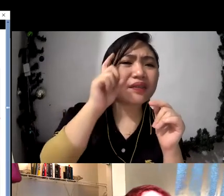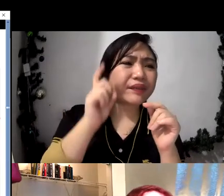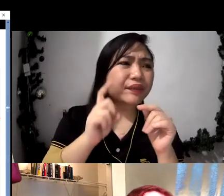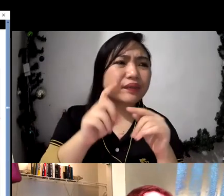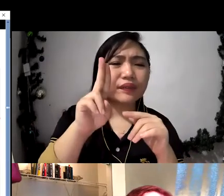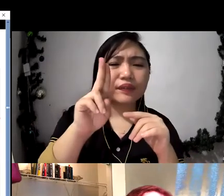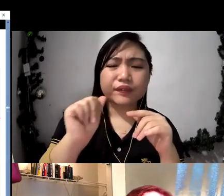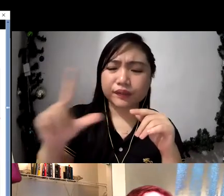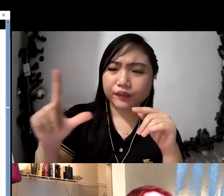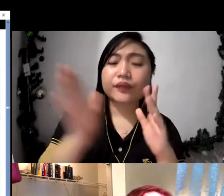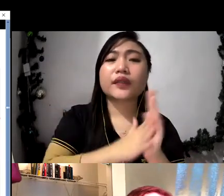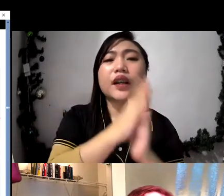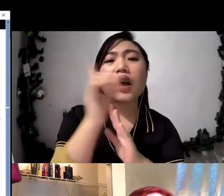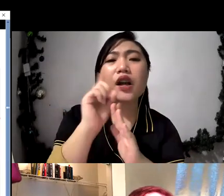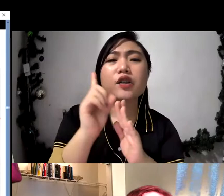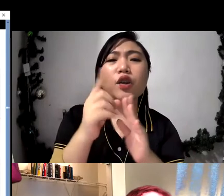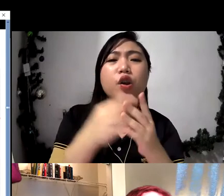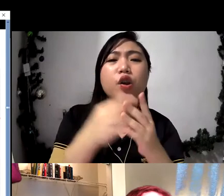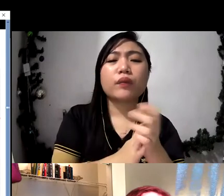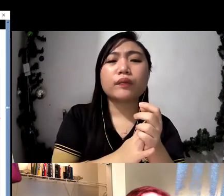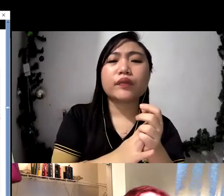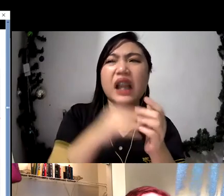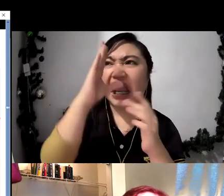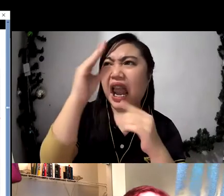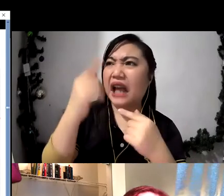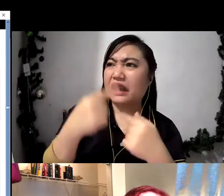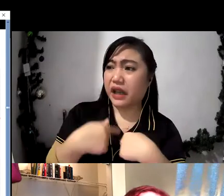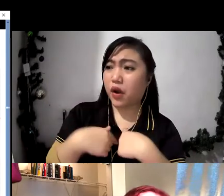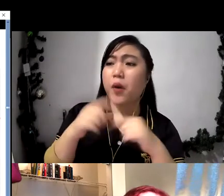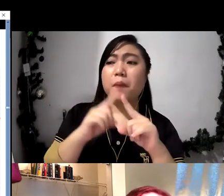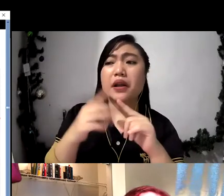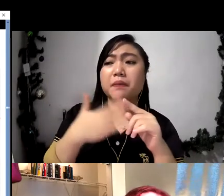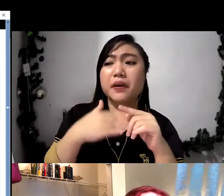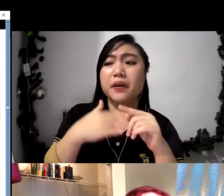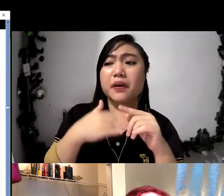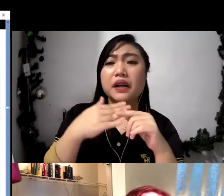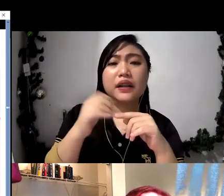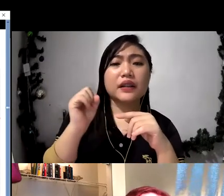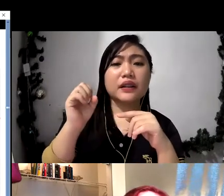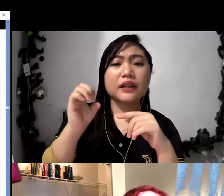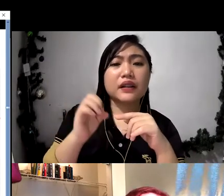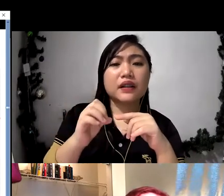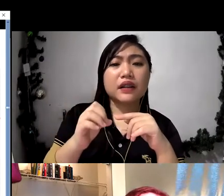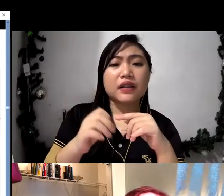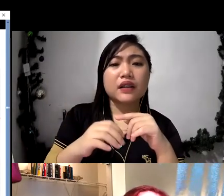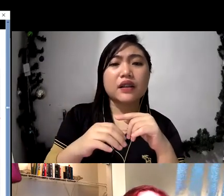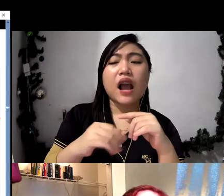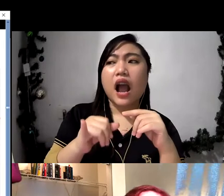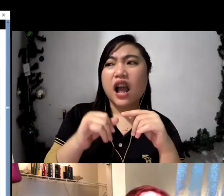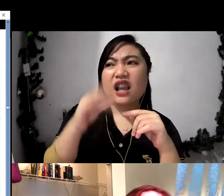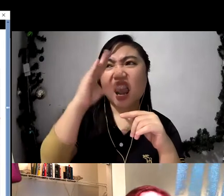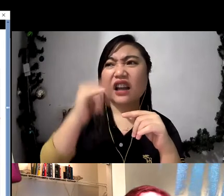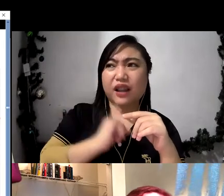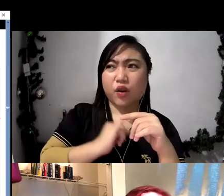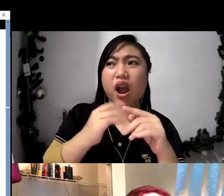Pwedeng biologically, no, lalaki ako, no. Ang sexual orientation ko, lalaki ako na may gusto ako sa babae. O kaya lalaki